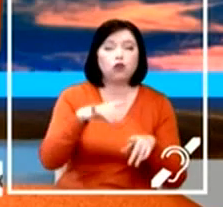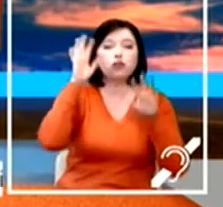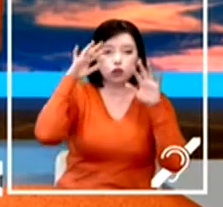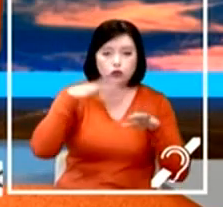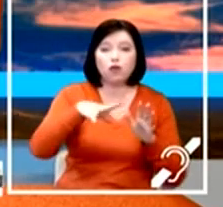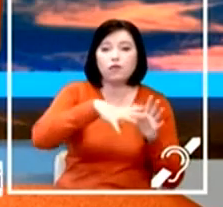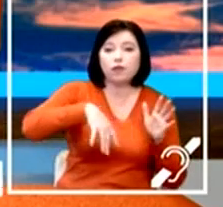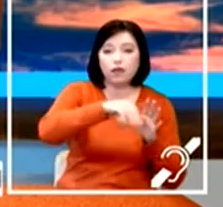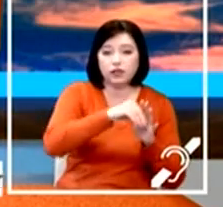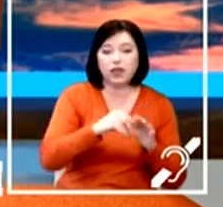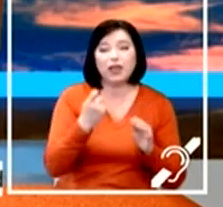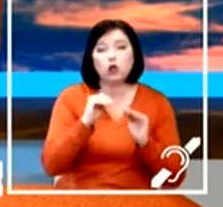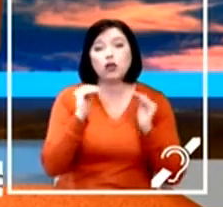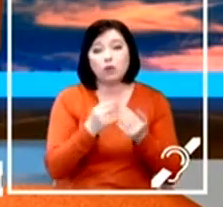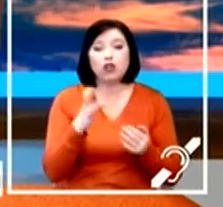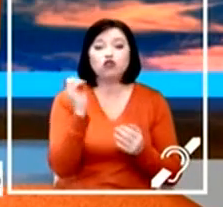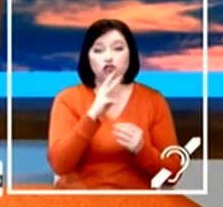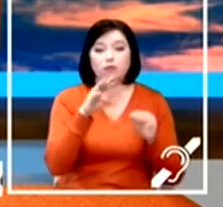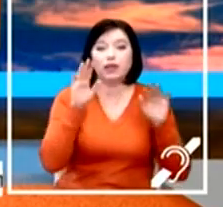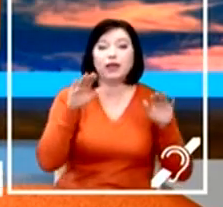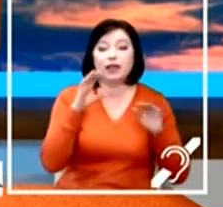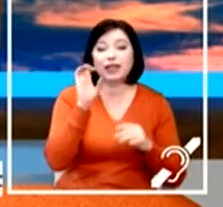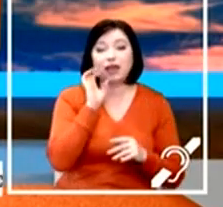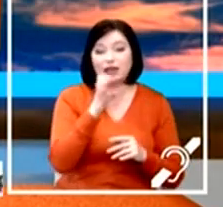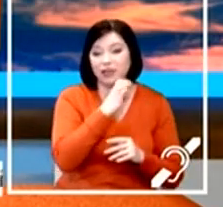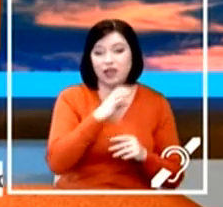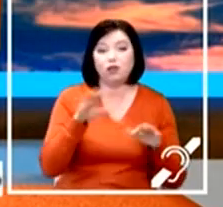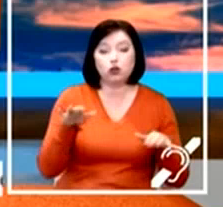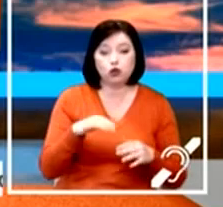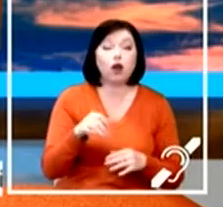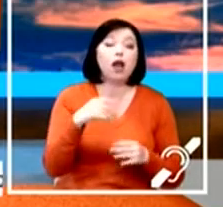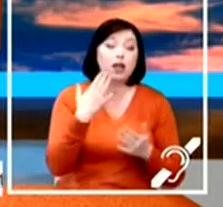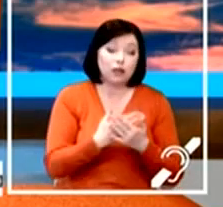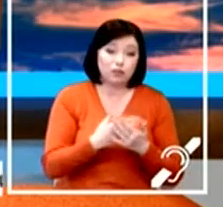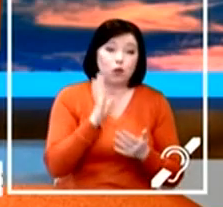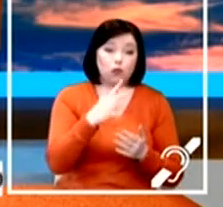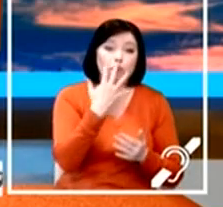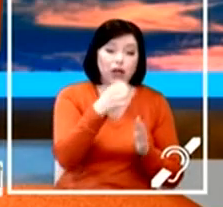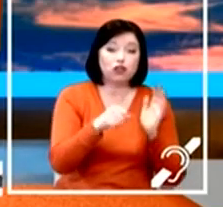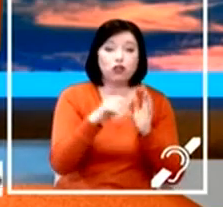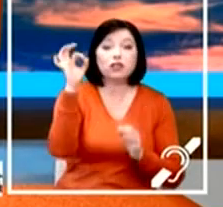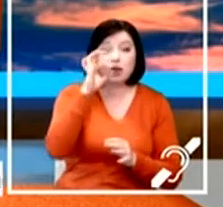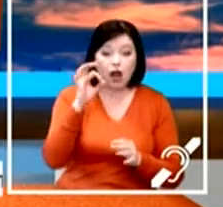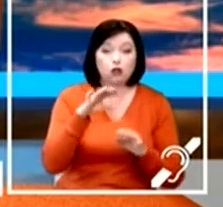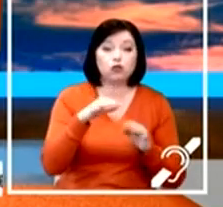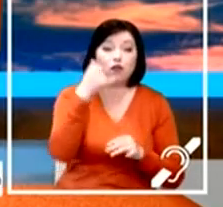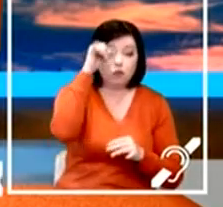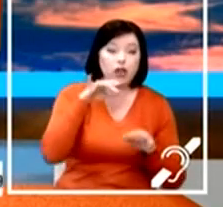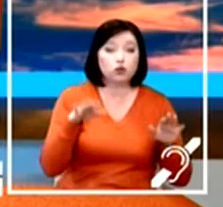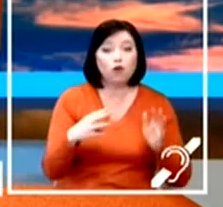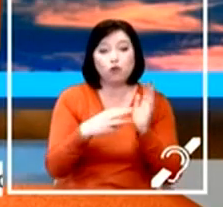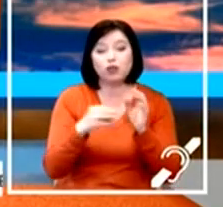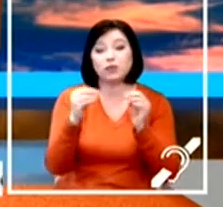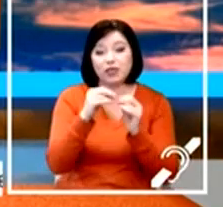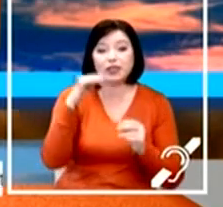întreg teritoriul, mai puțin în nord la Soroca. Temperaturile maxime mâine se vor încadra între 5-6 grade la Bălți și Soroca și 8-10 grade